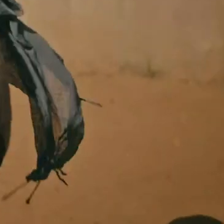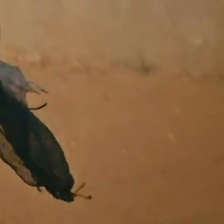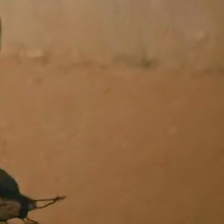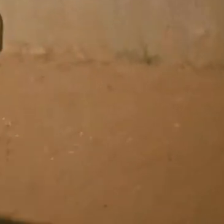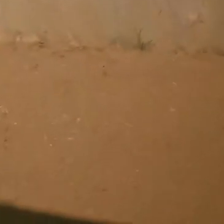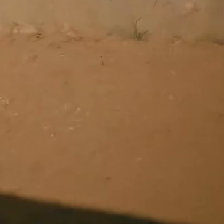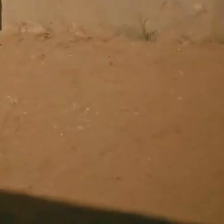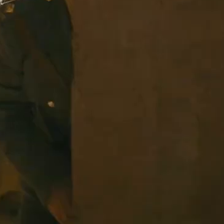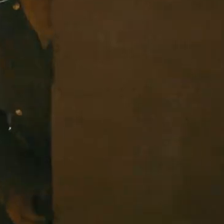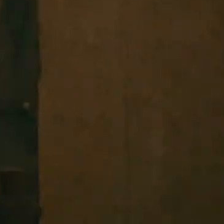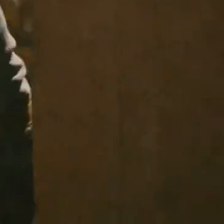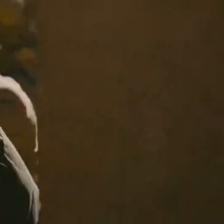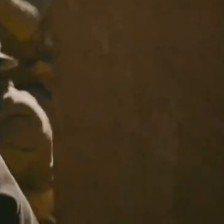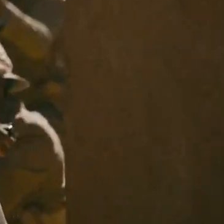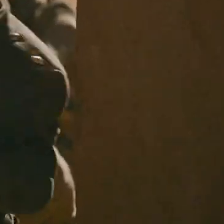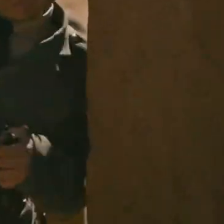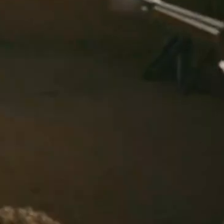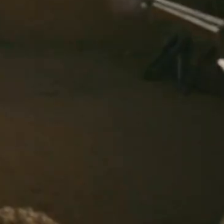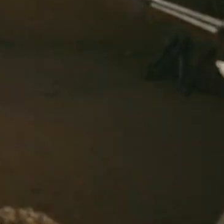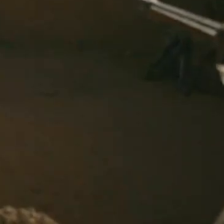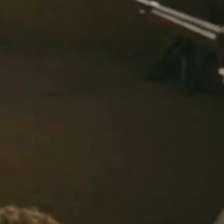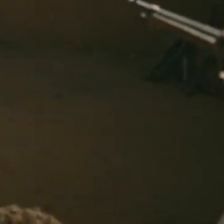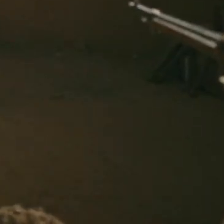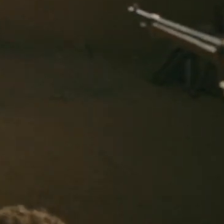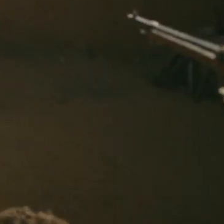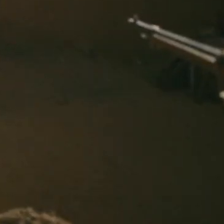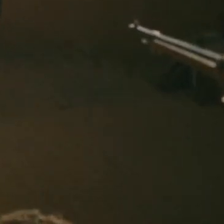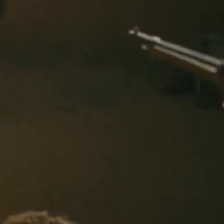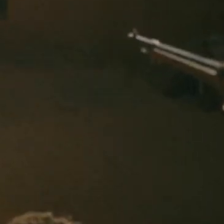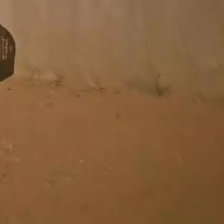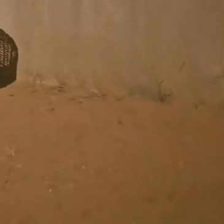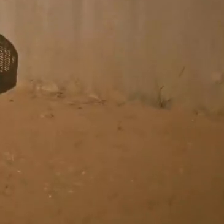hedef oldu. Kır saçlı subay Mehmetlere doğru bir el bombası attı.